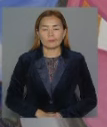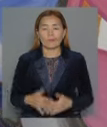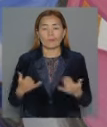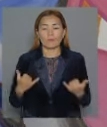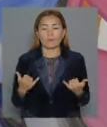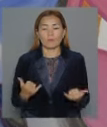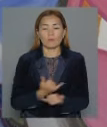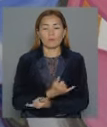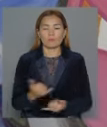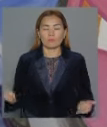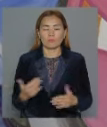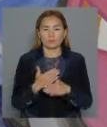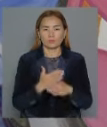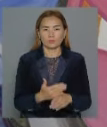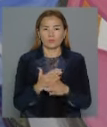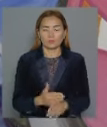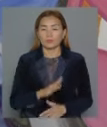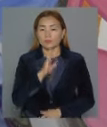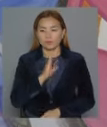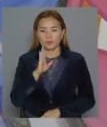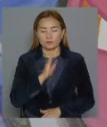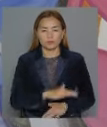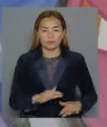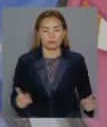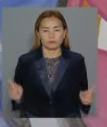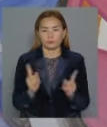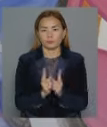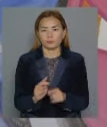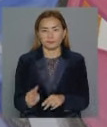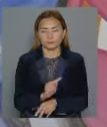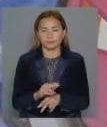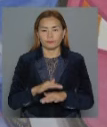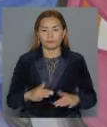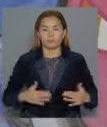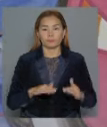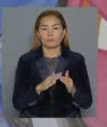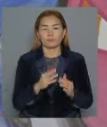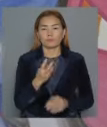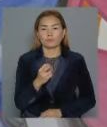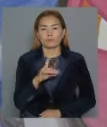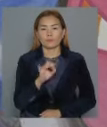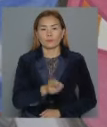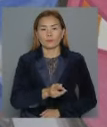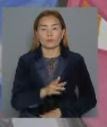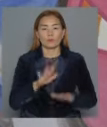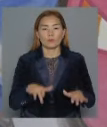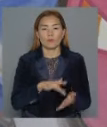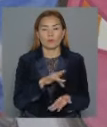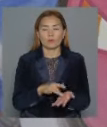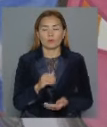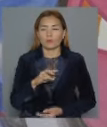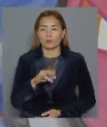Сегодняшнее мероприятие – это помощь встретиться с женщинам, с детьми, которые воспитываются в детском доме «Шанрах», расположенном в городе